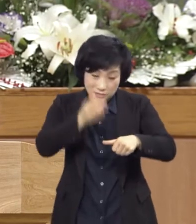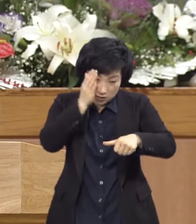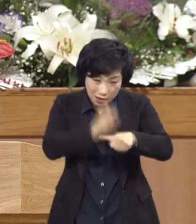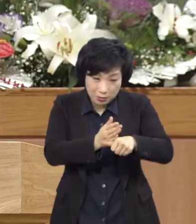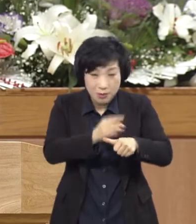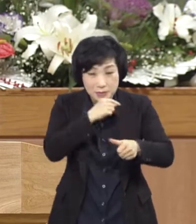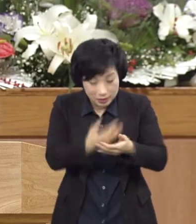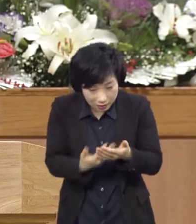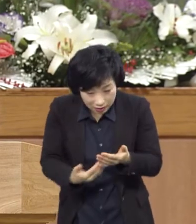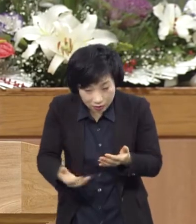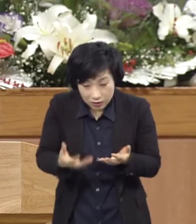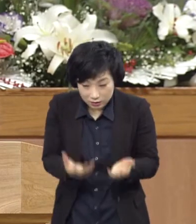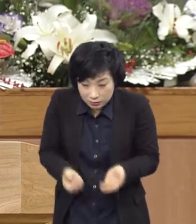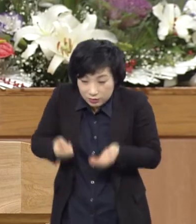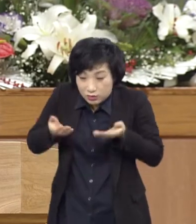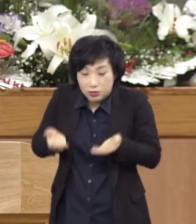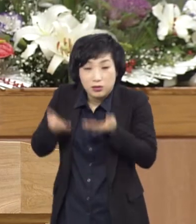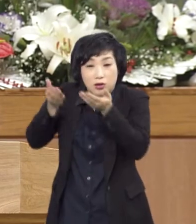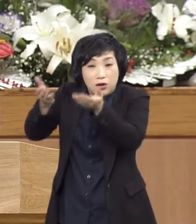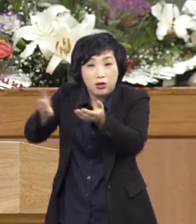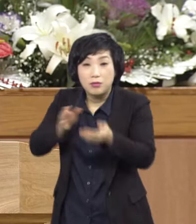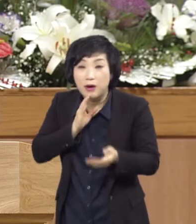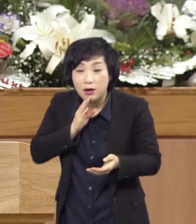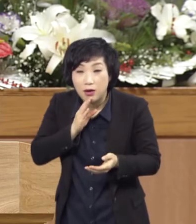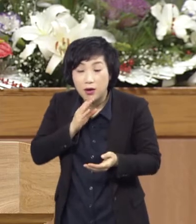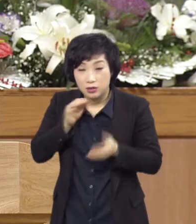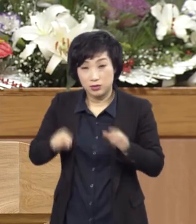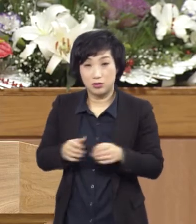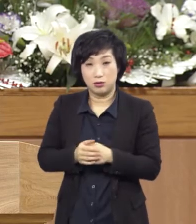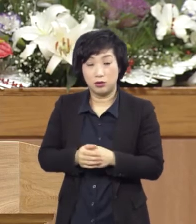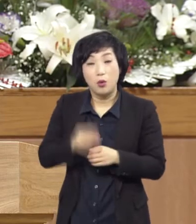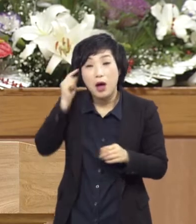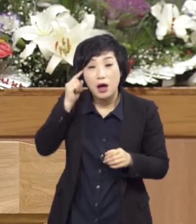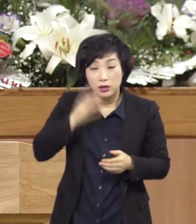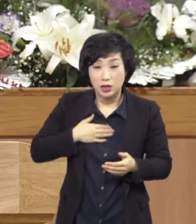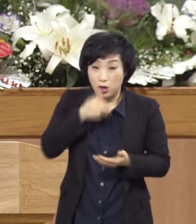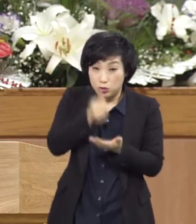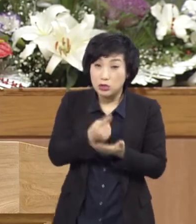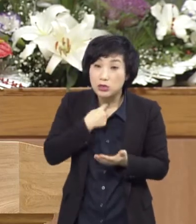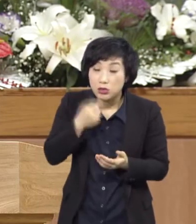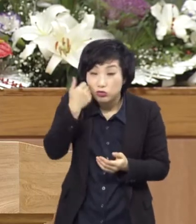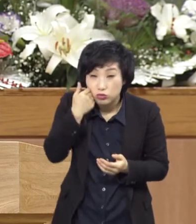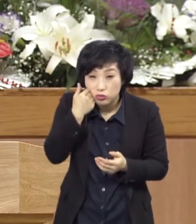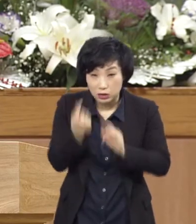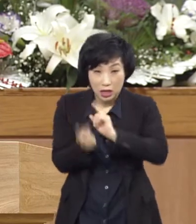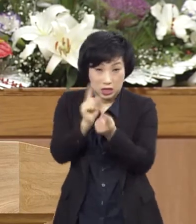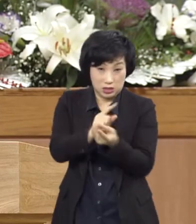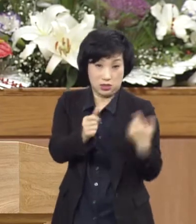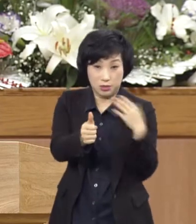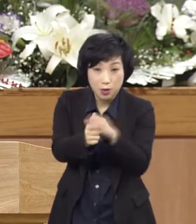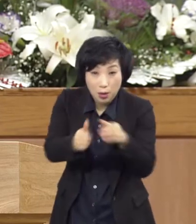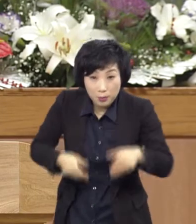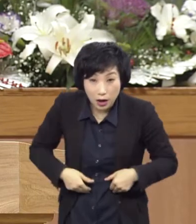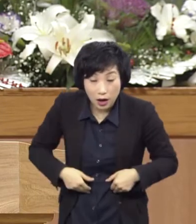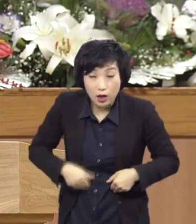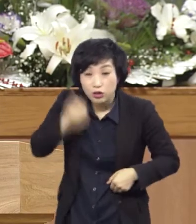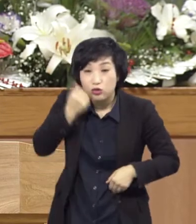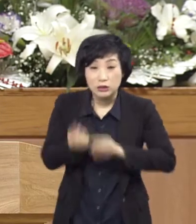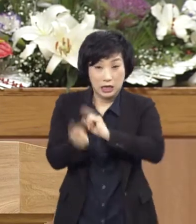것입니다. 이렇게 내가 죄를 지면 누군가는 죽어야 된다. 누군가는 죽어야